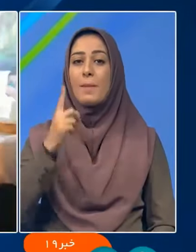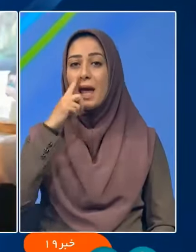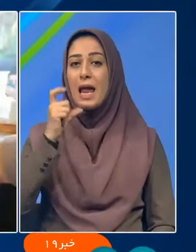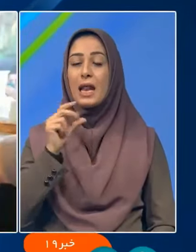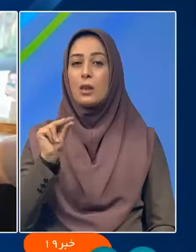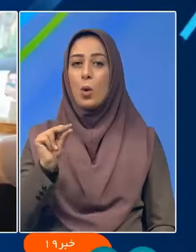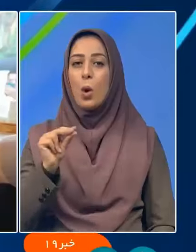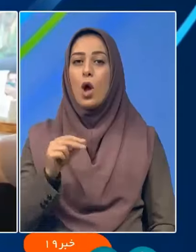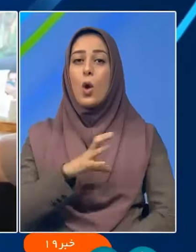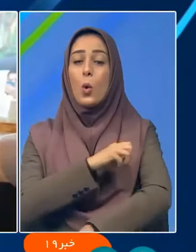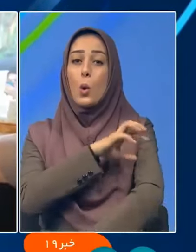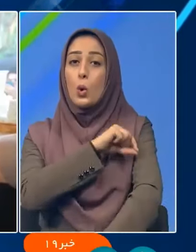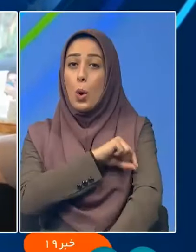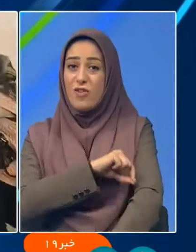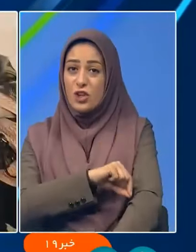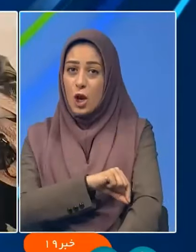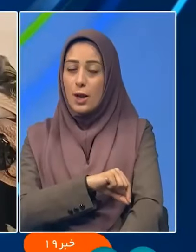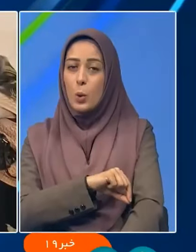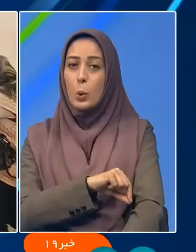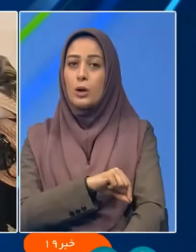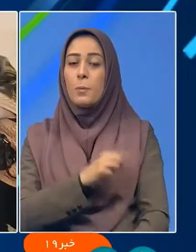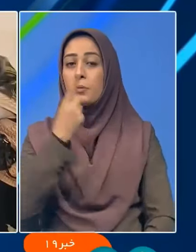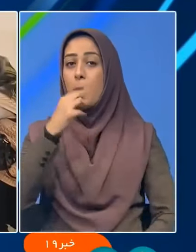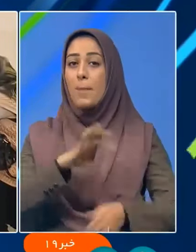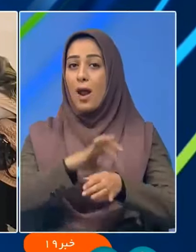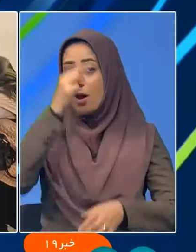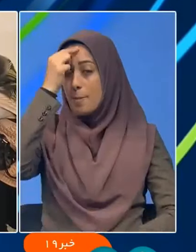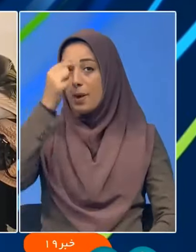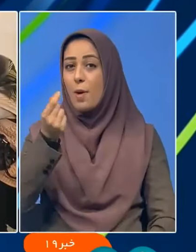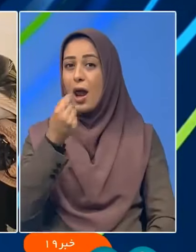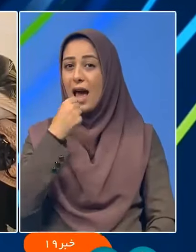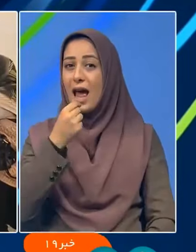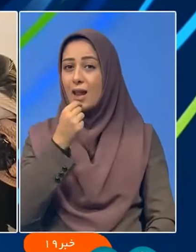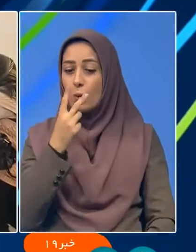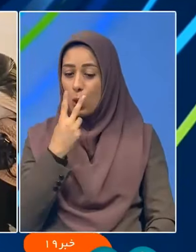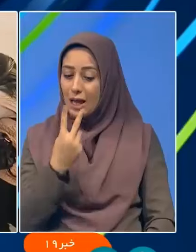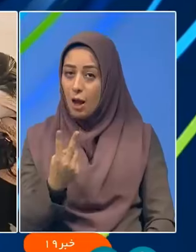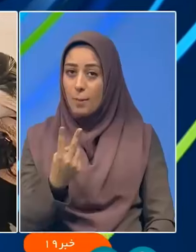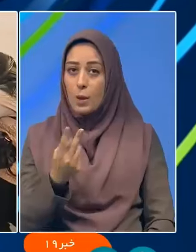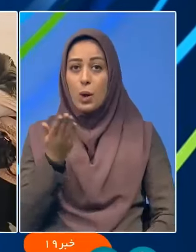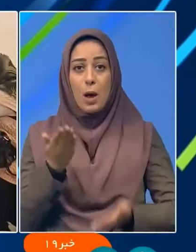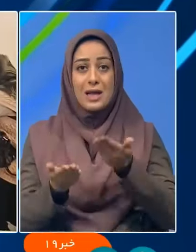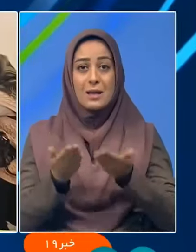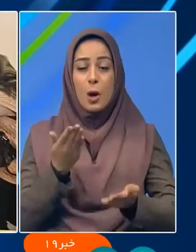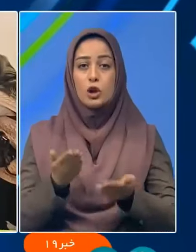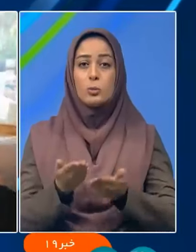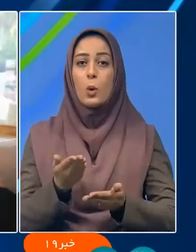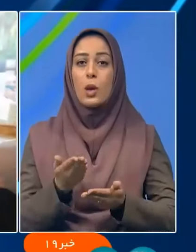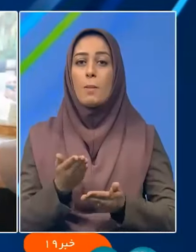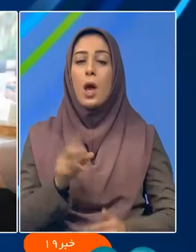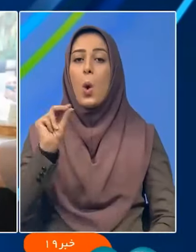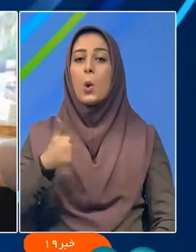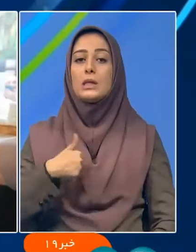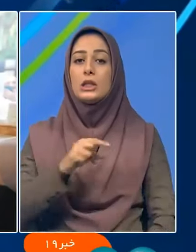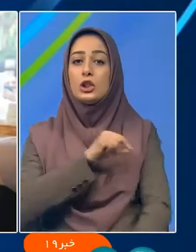میدیم، کنترل فشار خون انجام میدیم، برای بیمارا قند خون رو چک میکنیم، اکسیژن خونش رو اندازه میگیریم، نبض خون